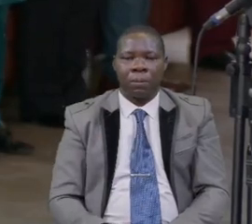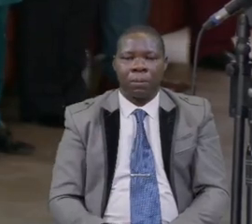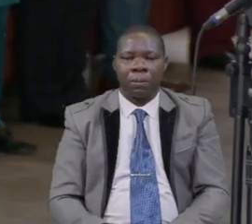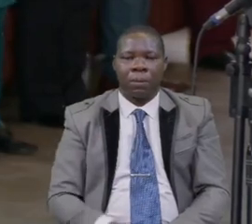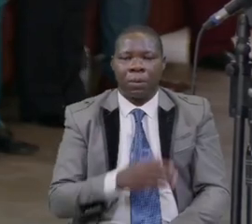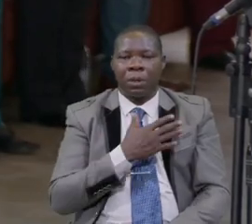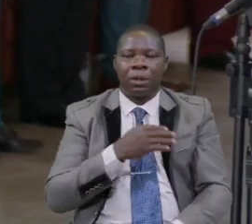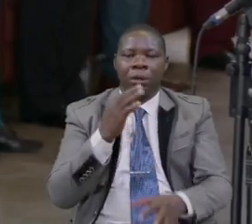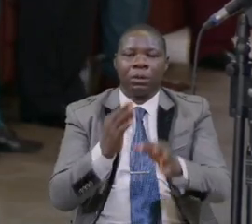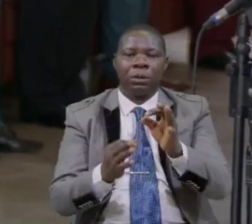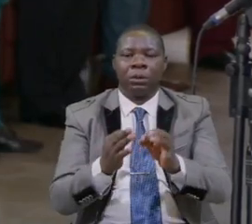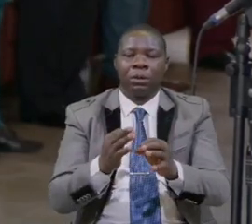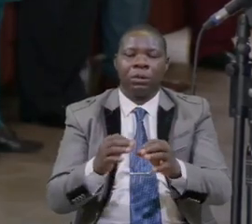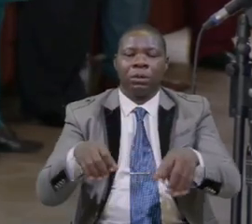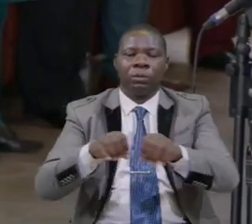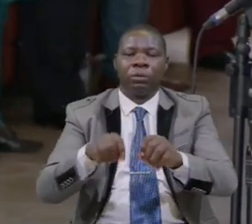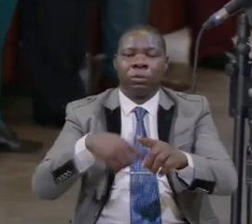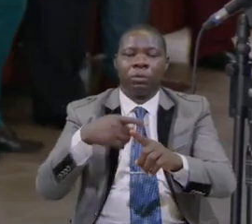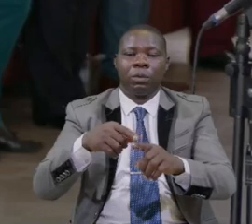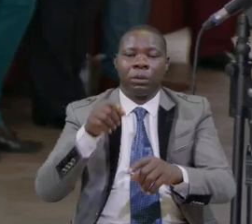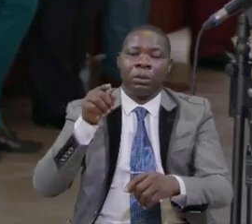Et même lorsqu'il savait